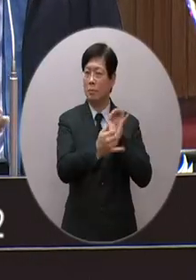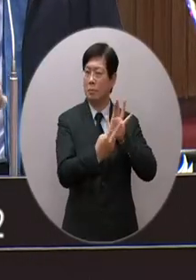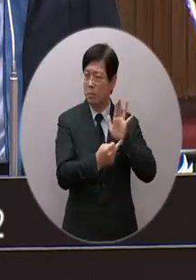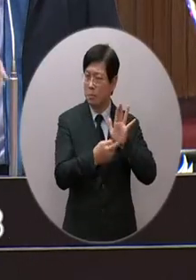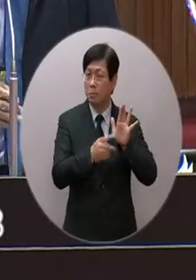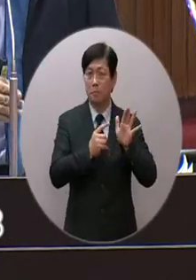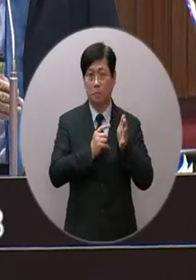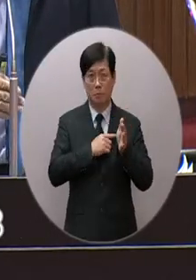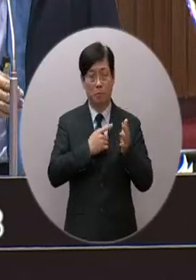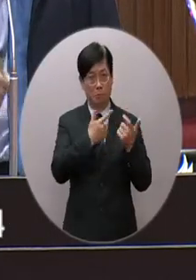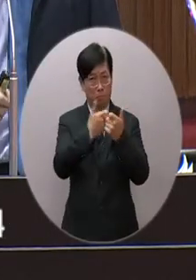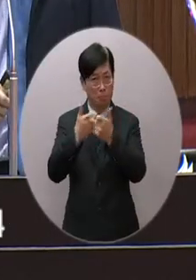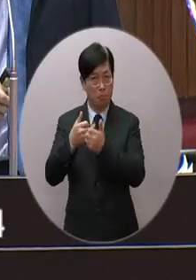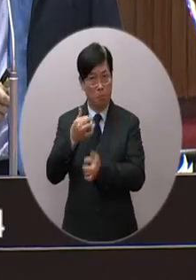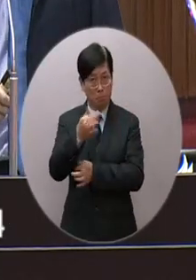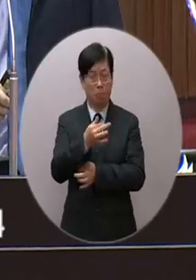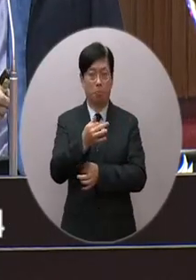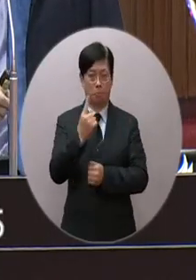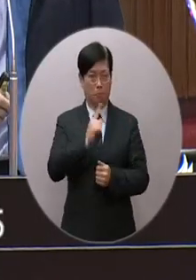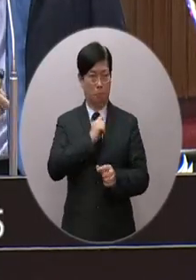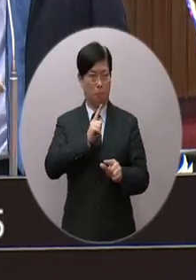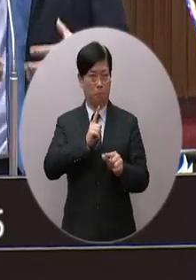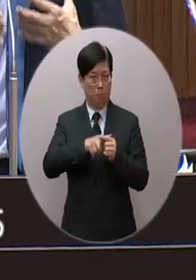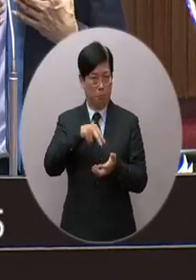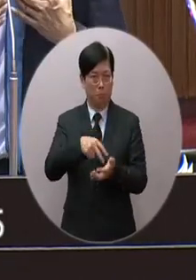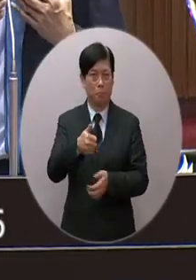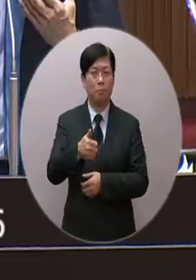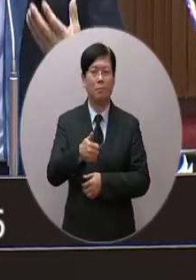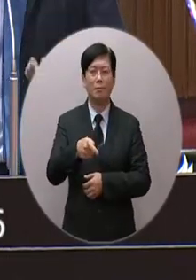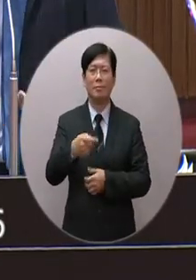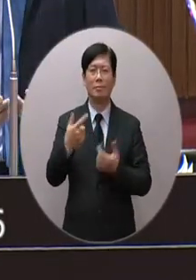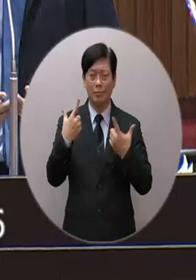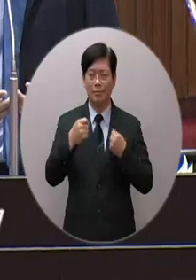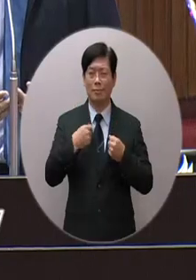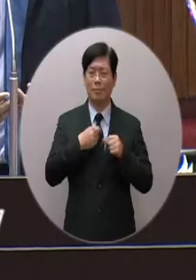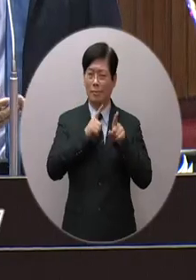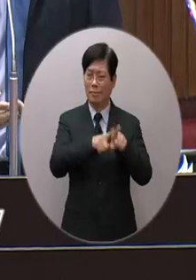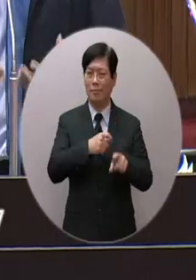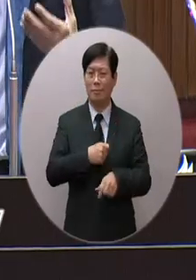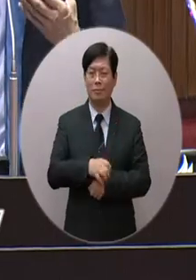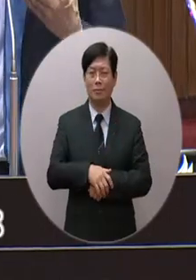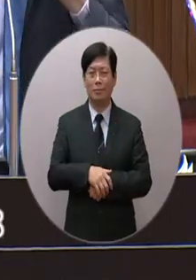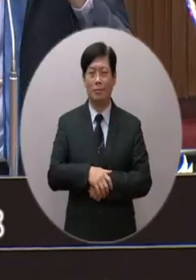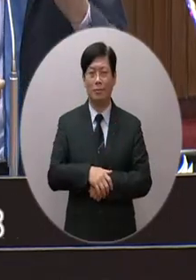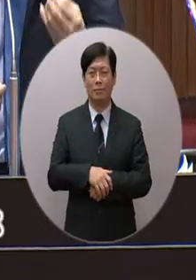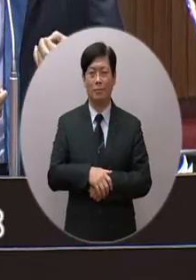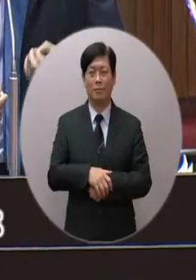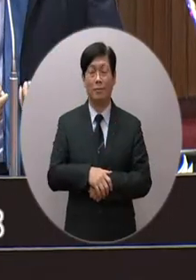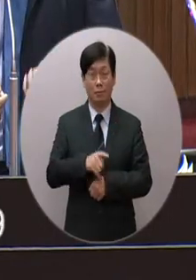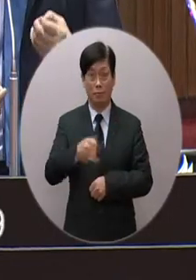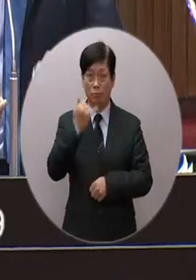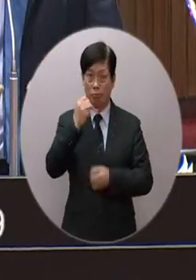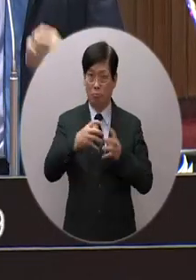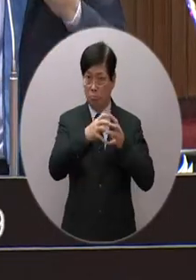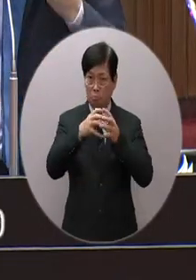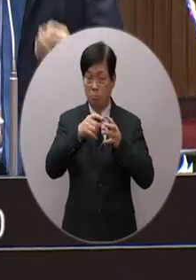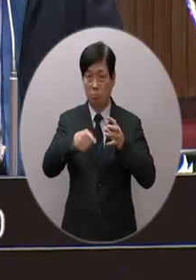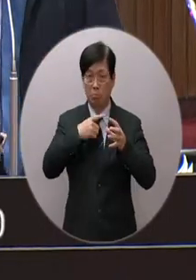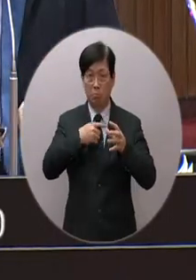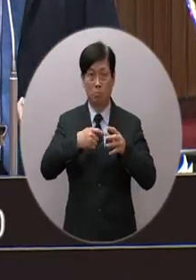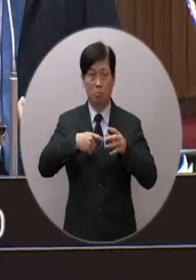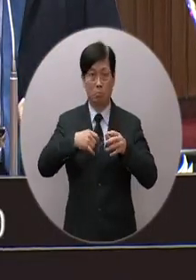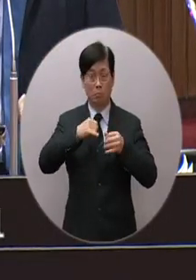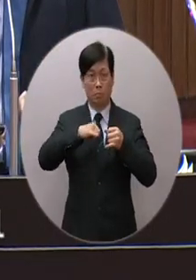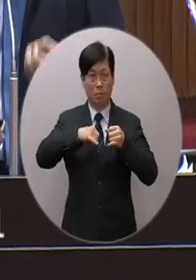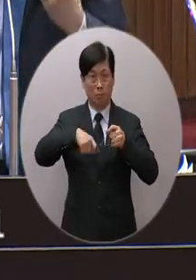源的分配嘛较好，较客观，好、哦，我想这个是应该咱爱行的，好、哦，安尼较好多公共政策的决策较好多